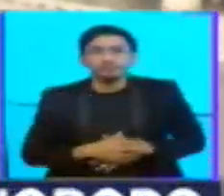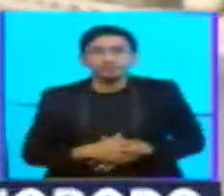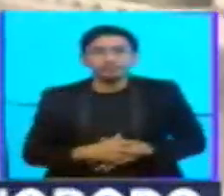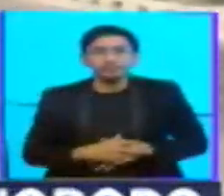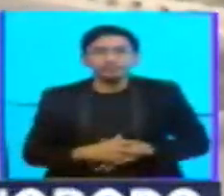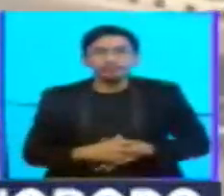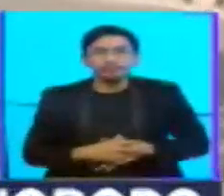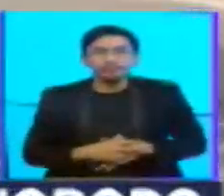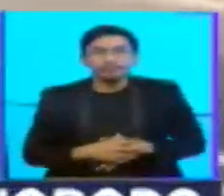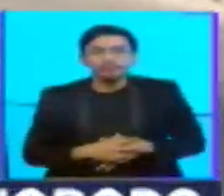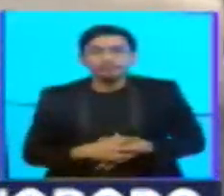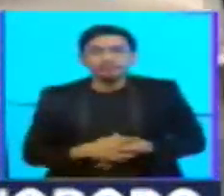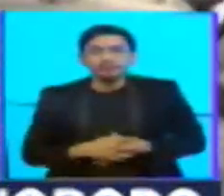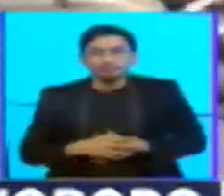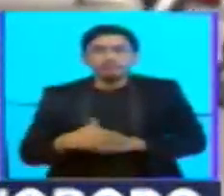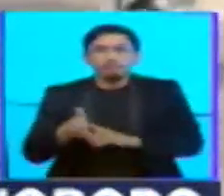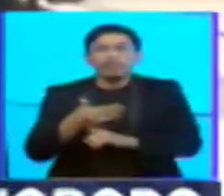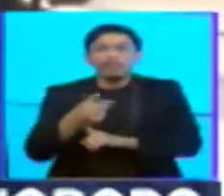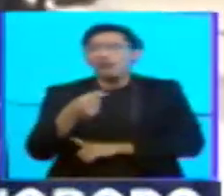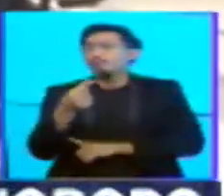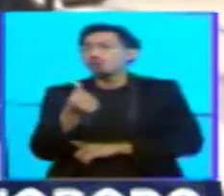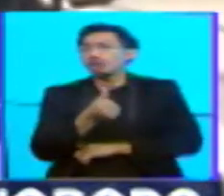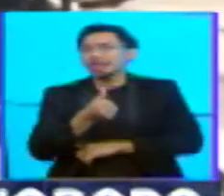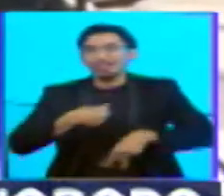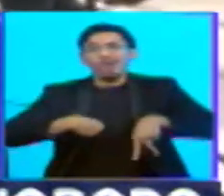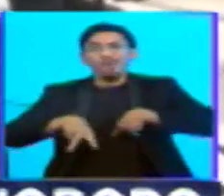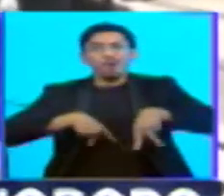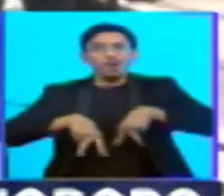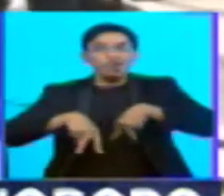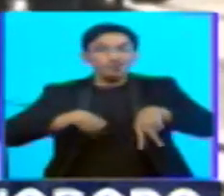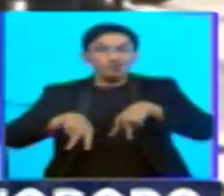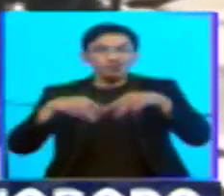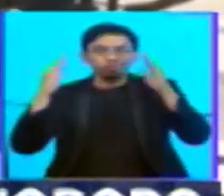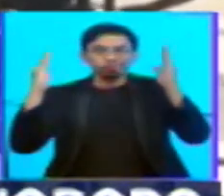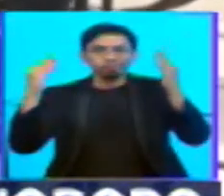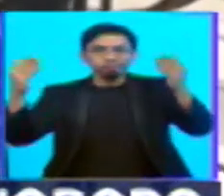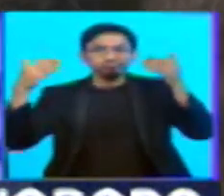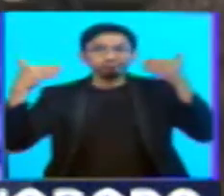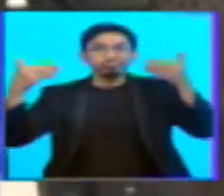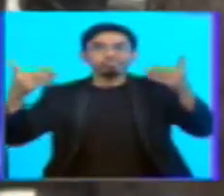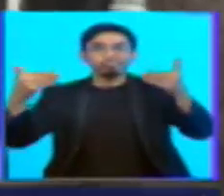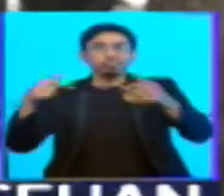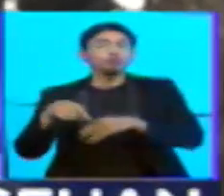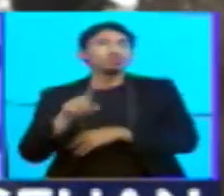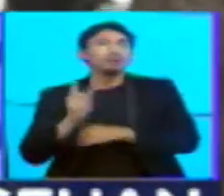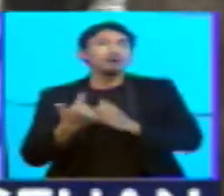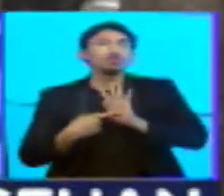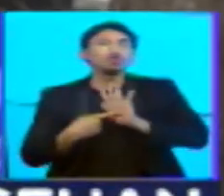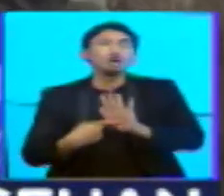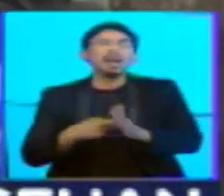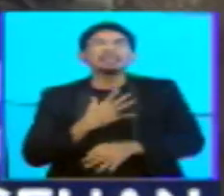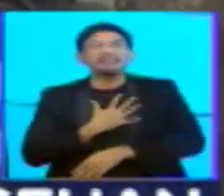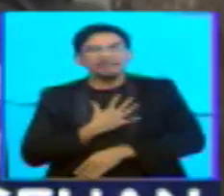Puluhan bendera putih terpasang di sepanjang jalan Malioboro, Yogyakarta. Pemasangan bendera putih sebagai ungkapan rasa berkabung para pedagang